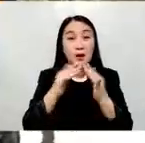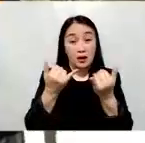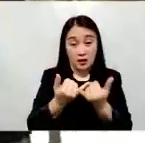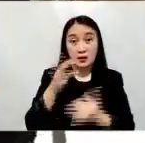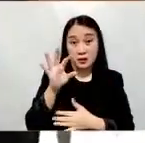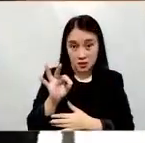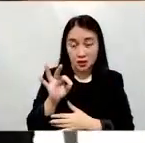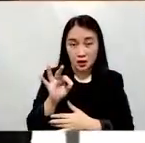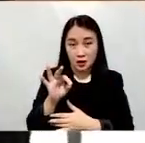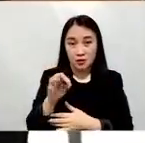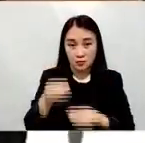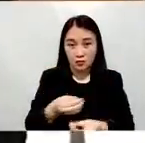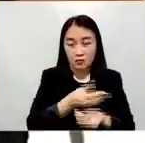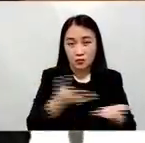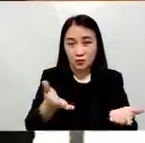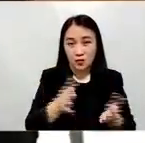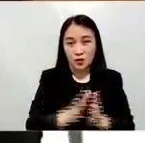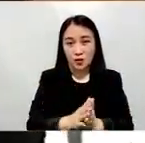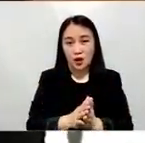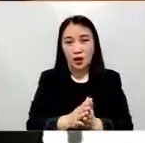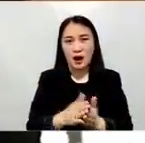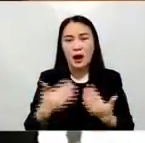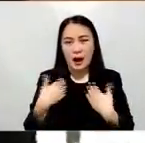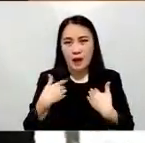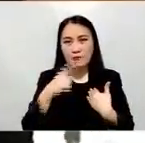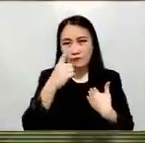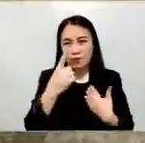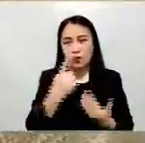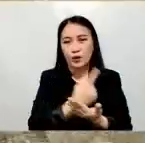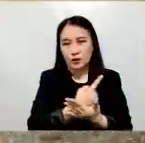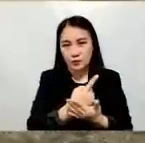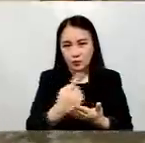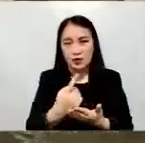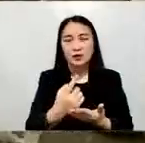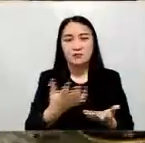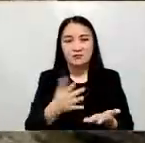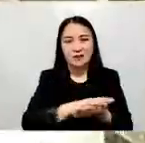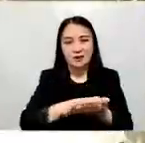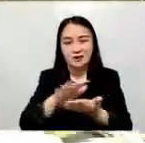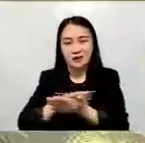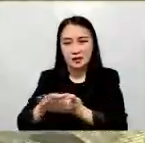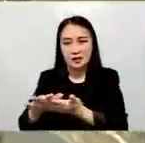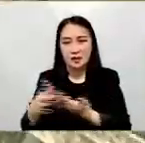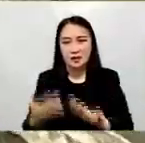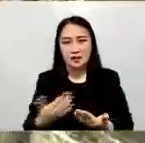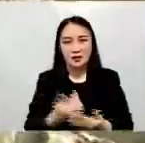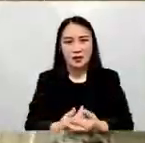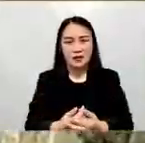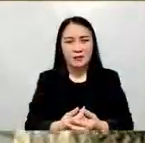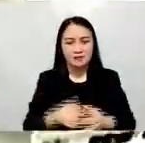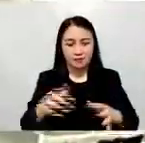MMDA, posibleng abutin ng 1 linggo ang cleanup dito sa creek. Nasa 600 tonelada ng basura